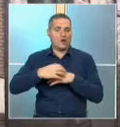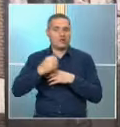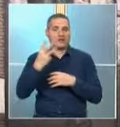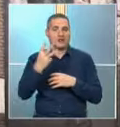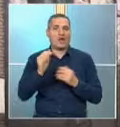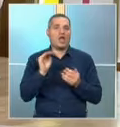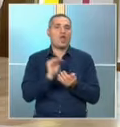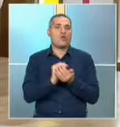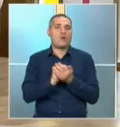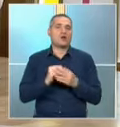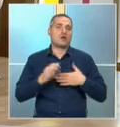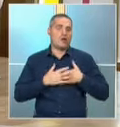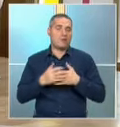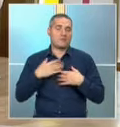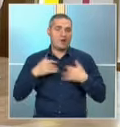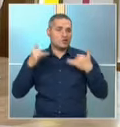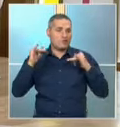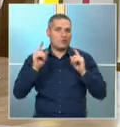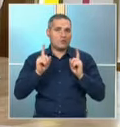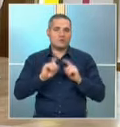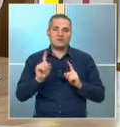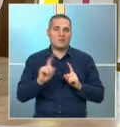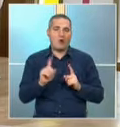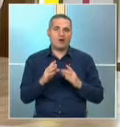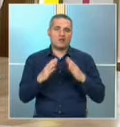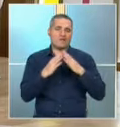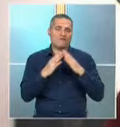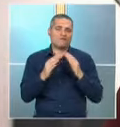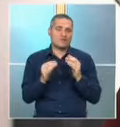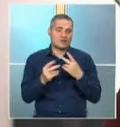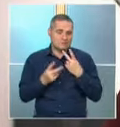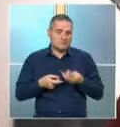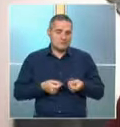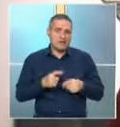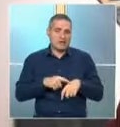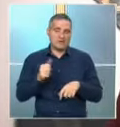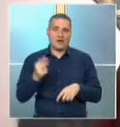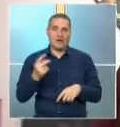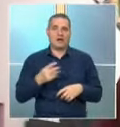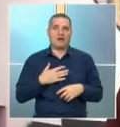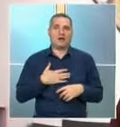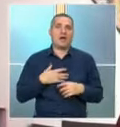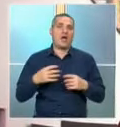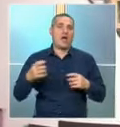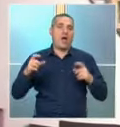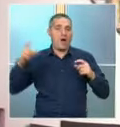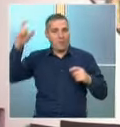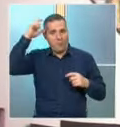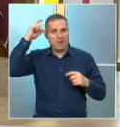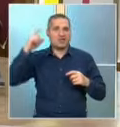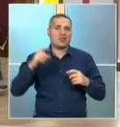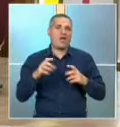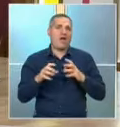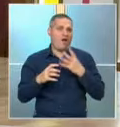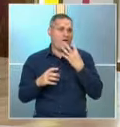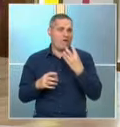домашни любимци. А има ли животни, които не могат да се отглеждат вкъщи? Да, знам. Мечката,